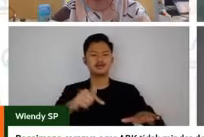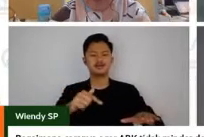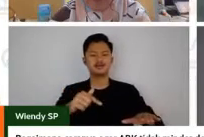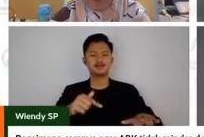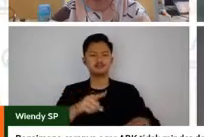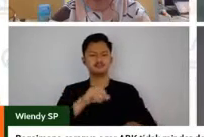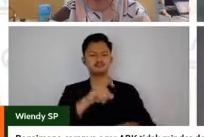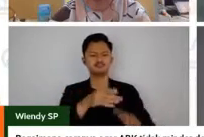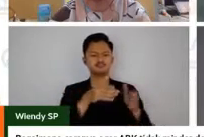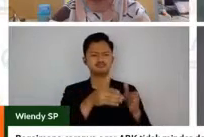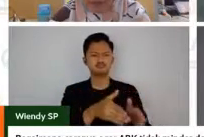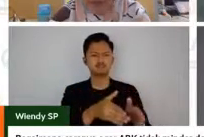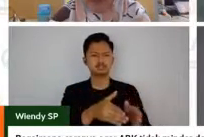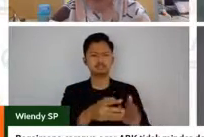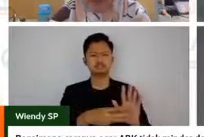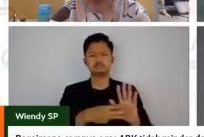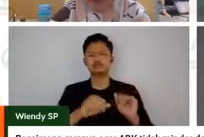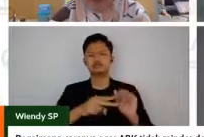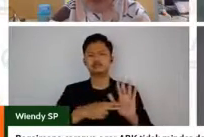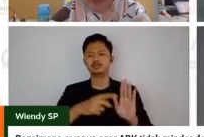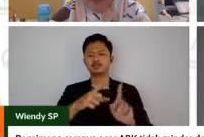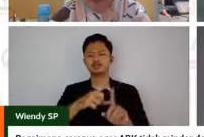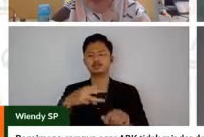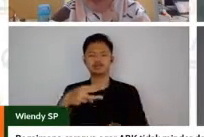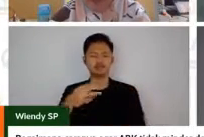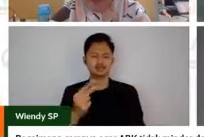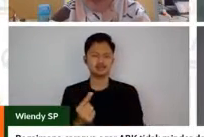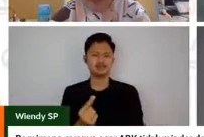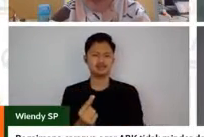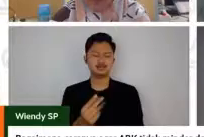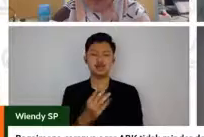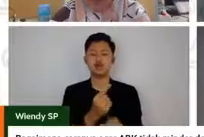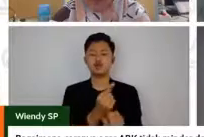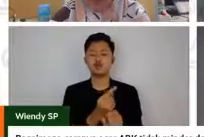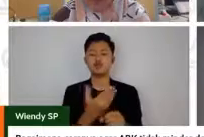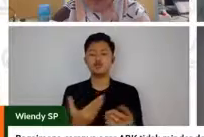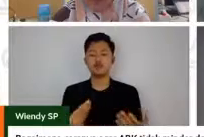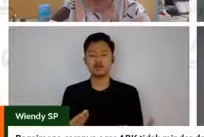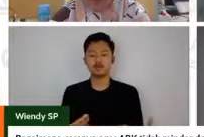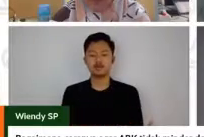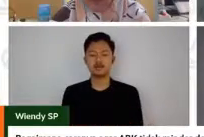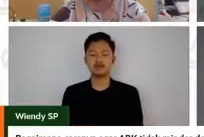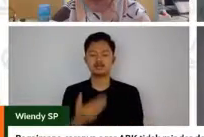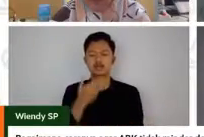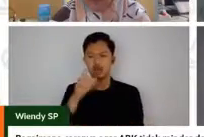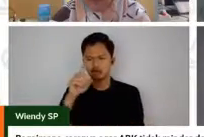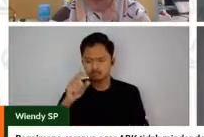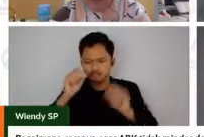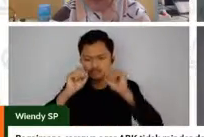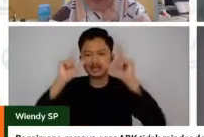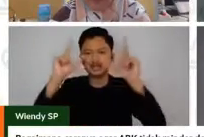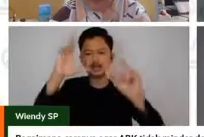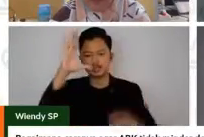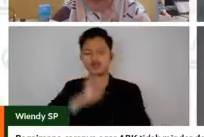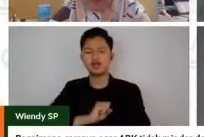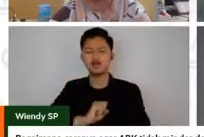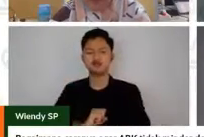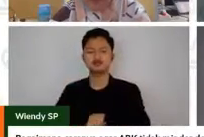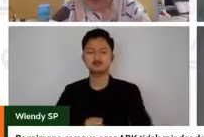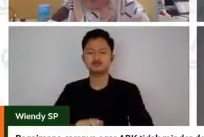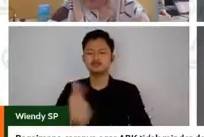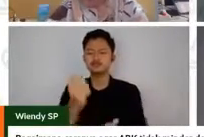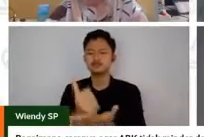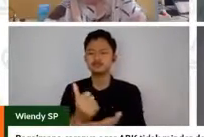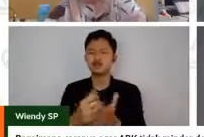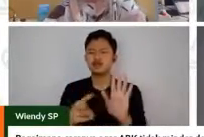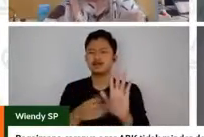ini jadi minder gitu kan. Jadi guru juga adanya peka gitu kan, tahu apa sih